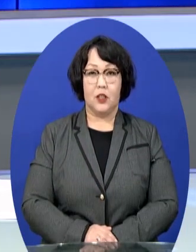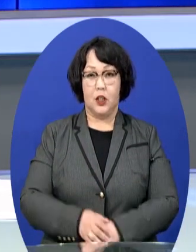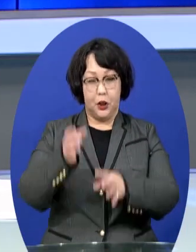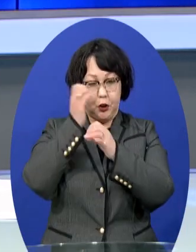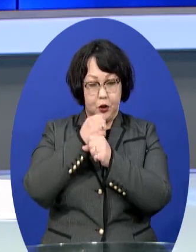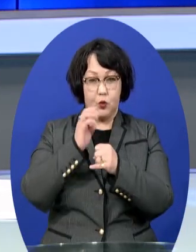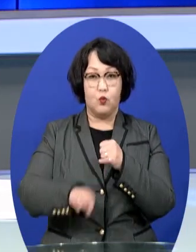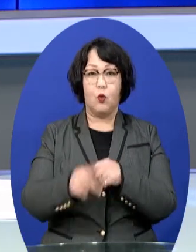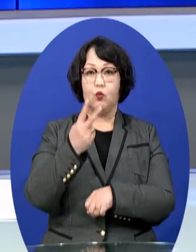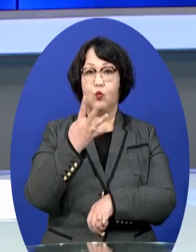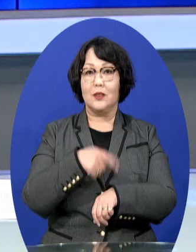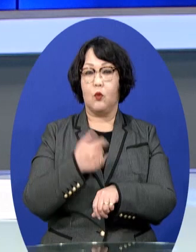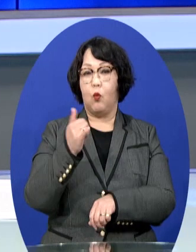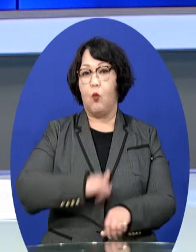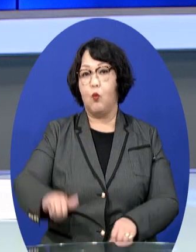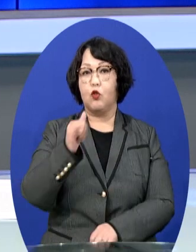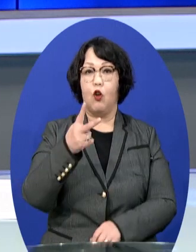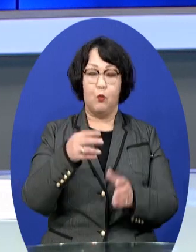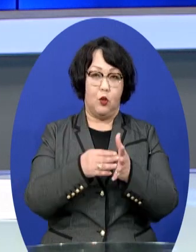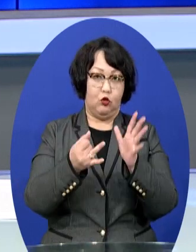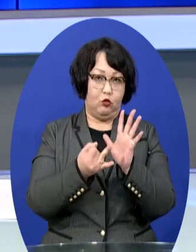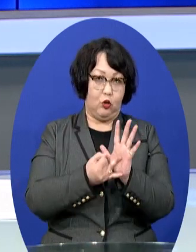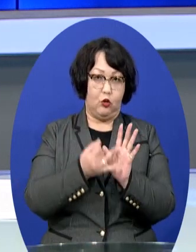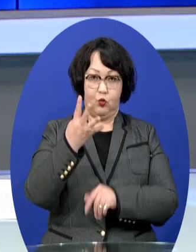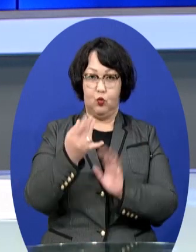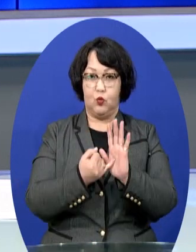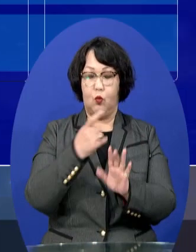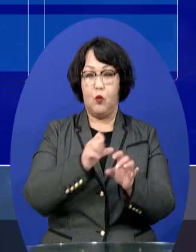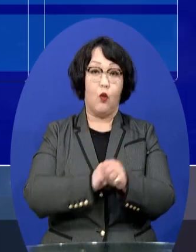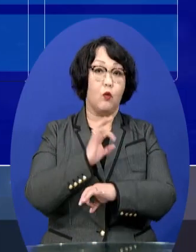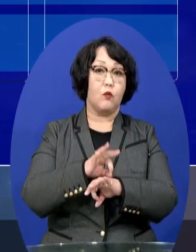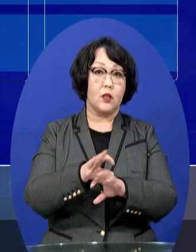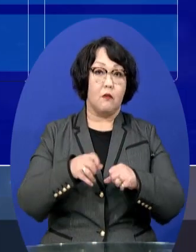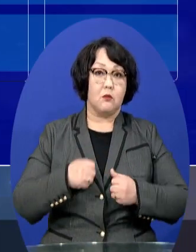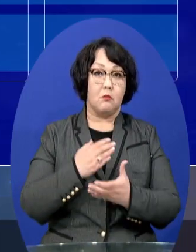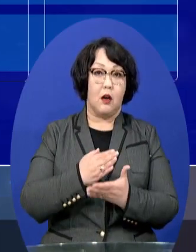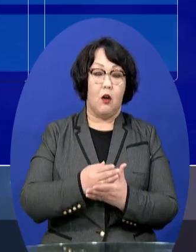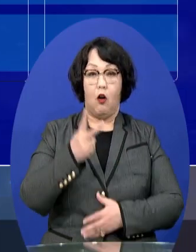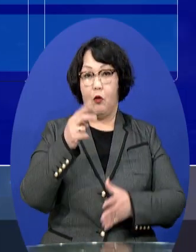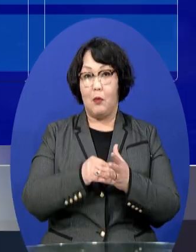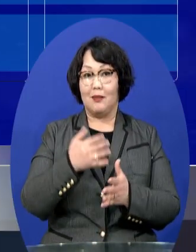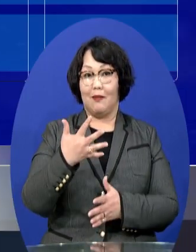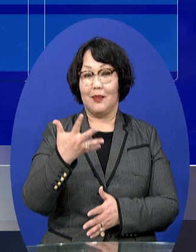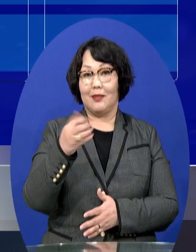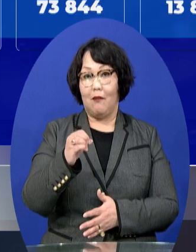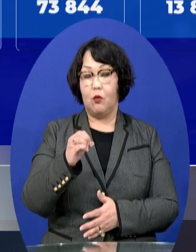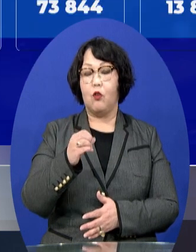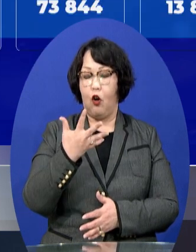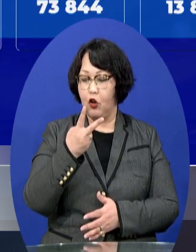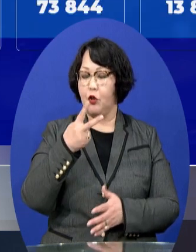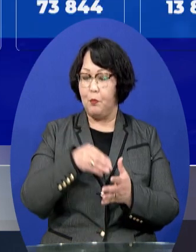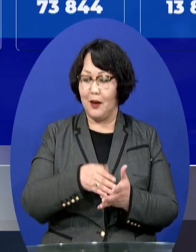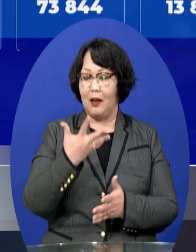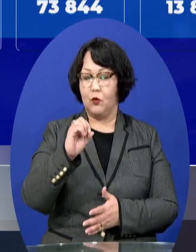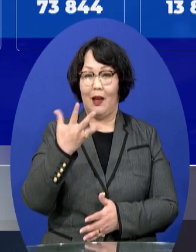Шинжилгээгээр сүүлийн 24 цагт улсын хэмжээнд 2746 хүнд коронавирусны халдвар илэрсэн бол 2505 хүн идэгэрсэн байна. Цар